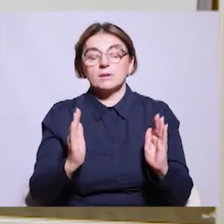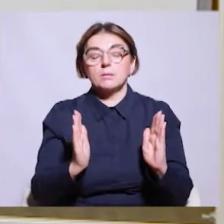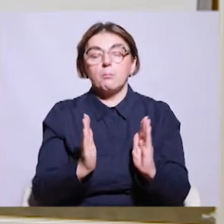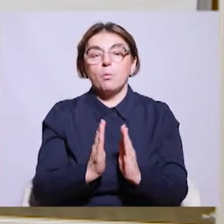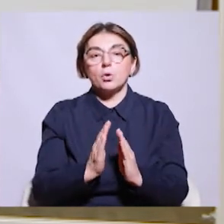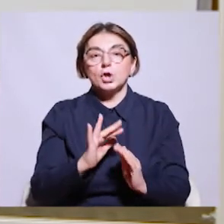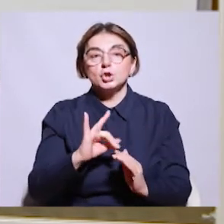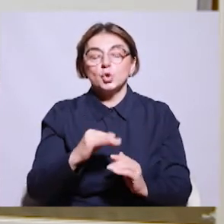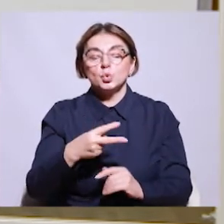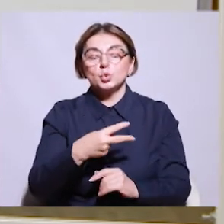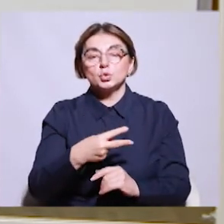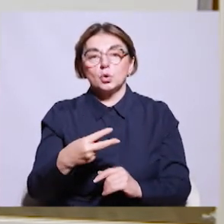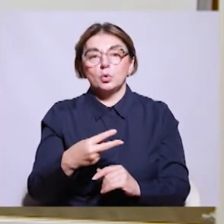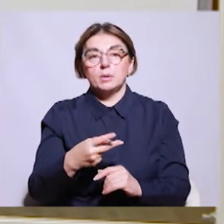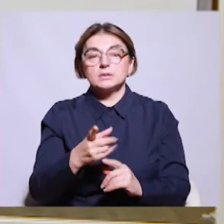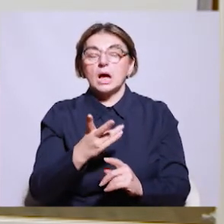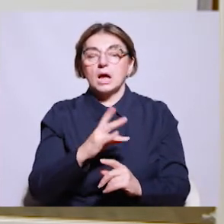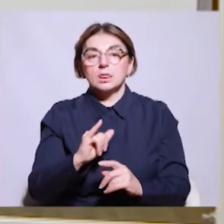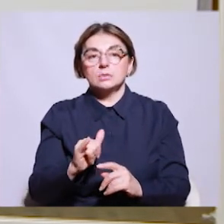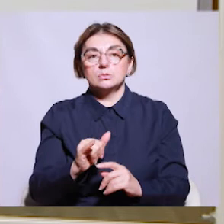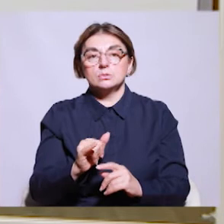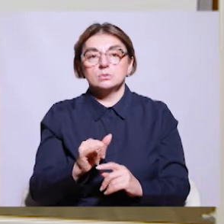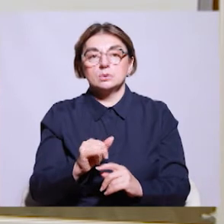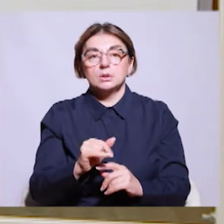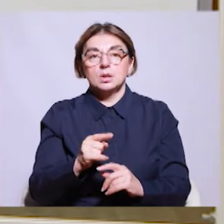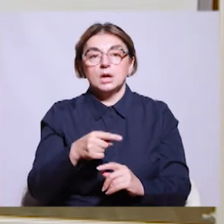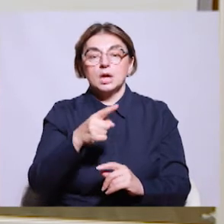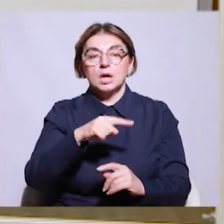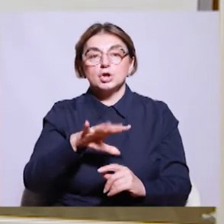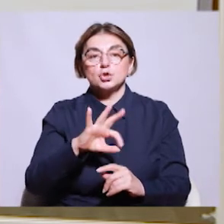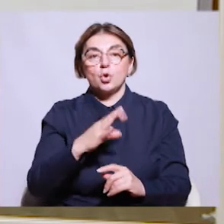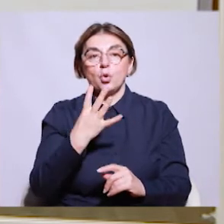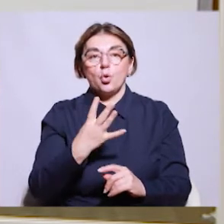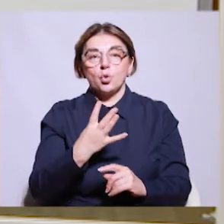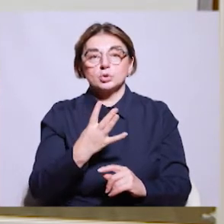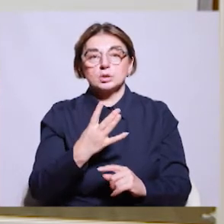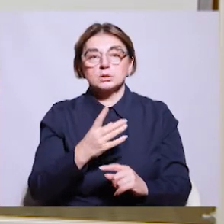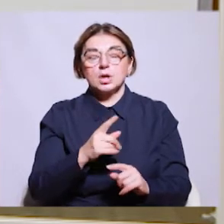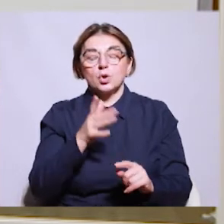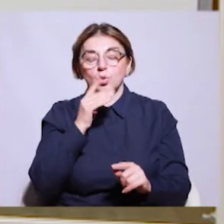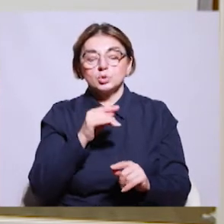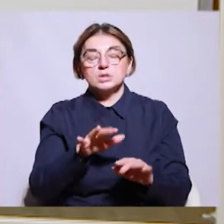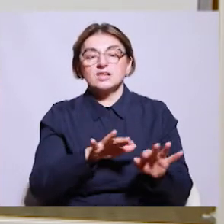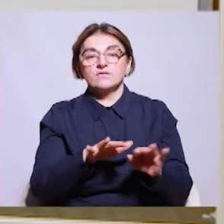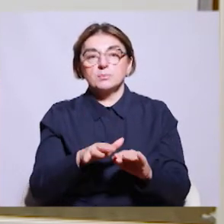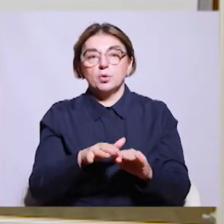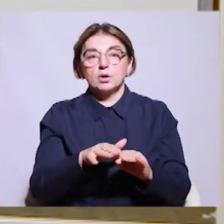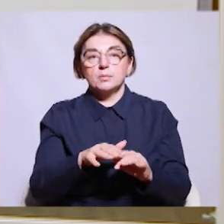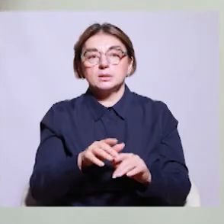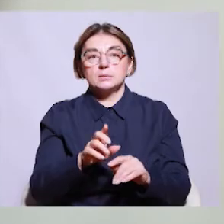მოკლე იონურ ტოლობას, ანუ ნახეთ, სულფატ იონზე, როდესაც ჩვენ ვიმოქმედებთ